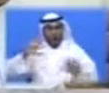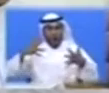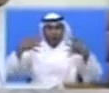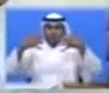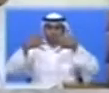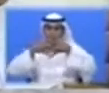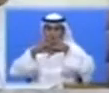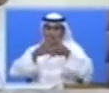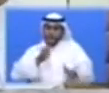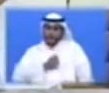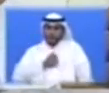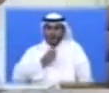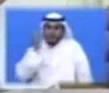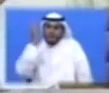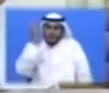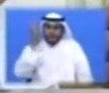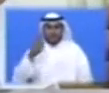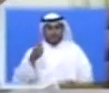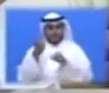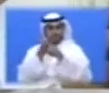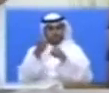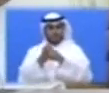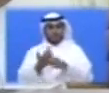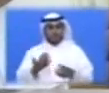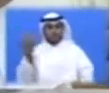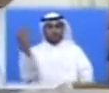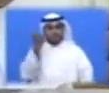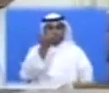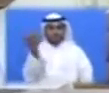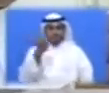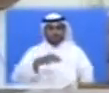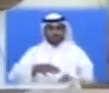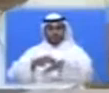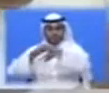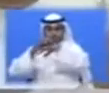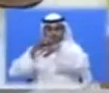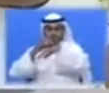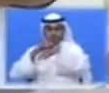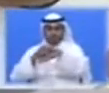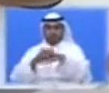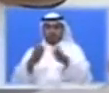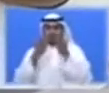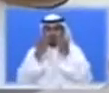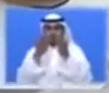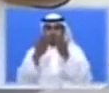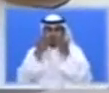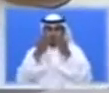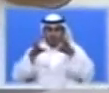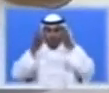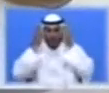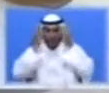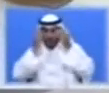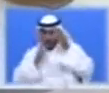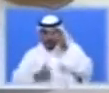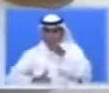الخاص. اليوم كلما استطعنا أن نرتقي بالتعليم ونخلق الخريج القادر على المنافسة ليس محليا وإنما